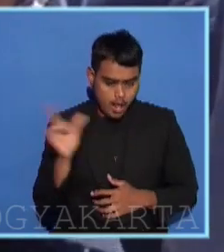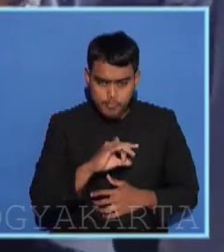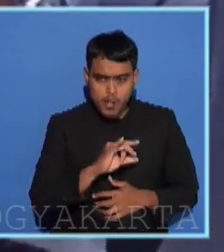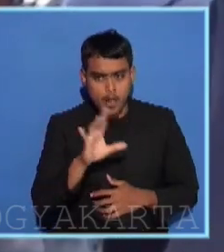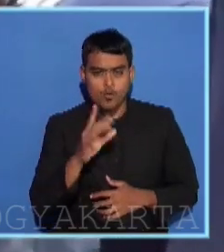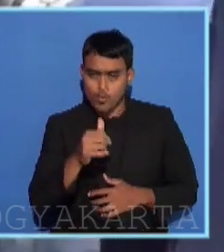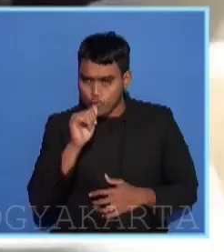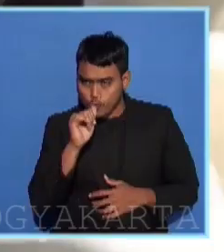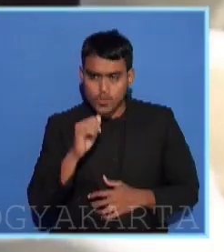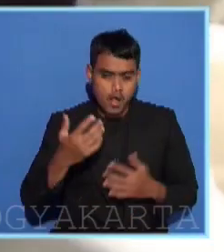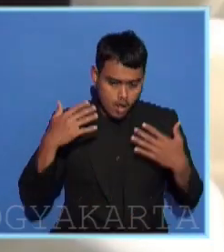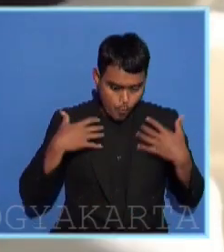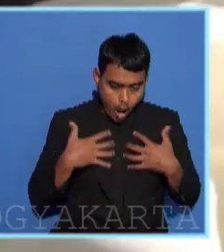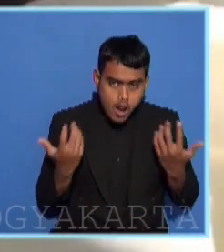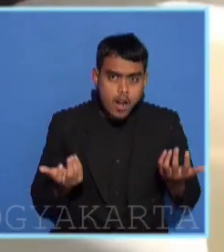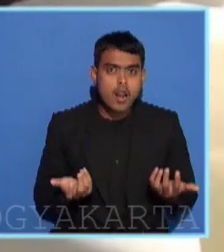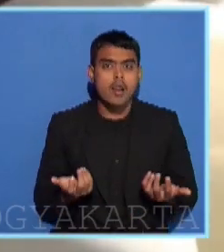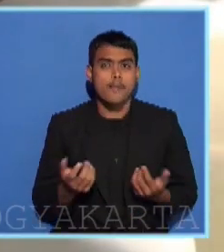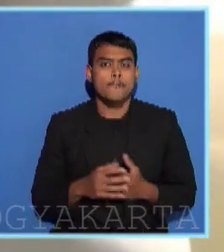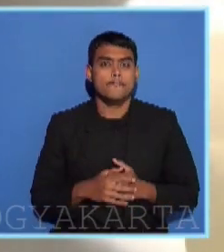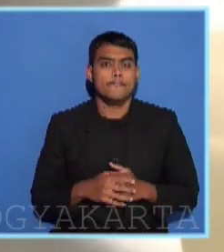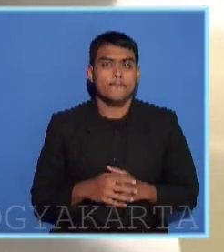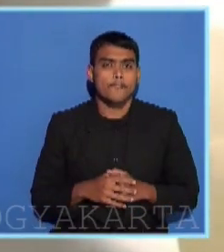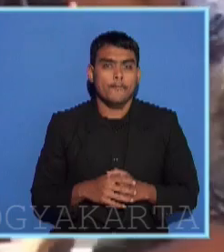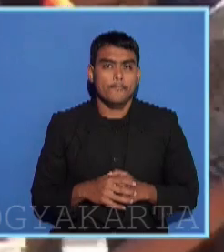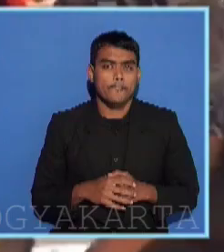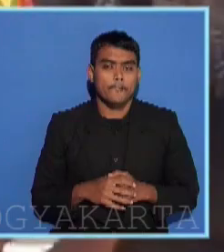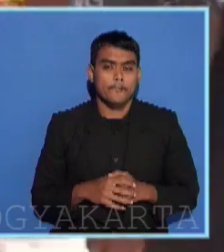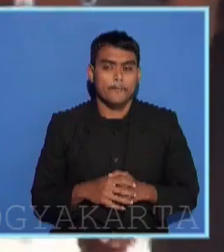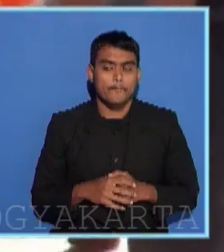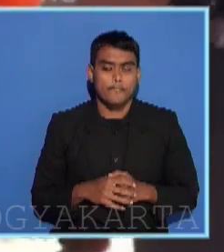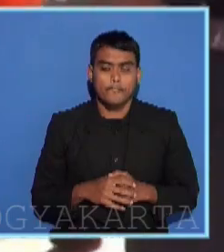ternak demikian Setiabudi TVRI Yogyakarta melaporkan dari Gunung Kidul